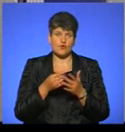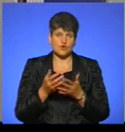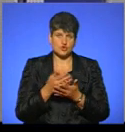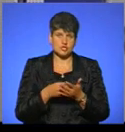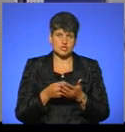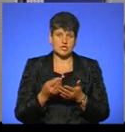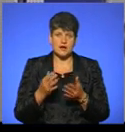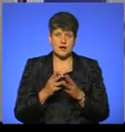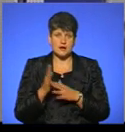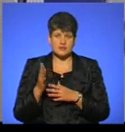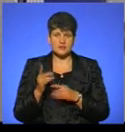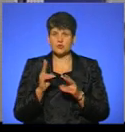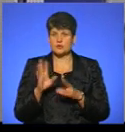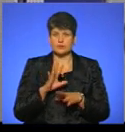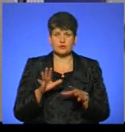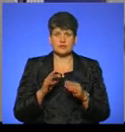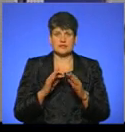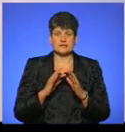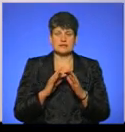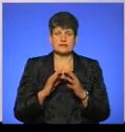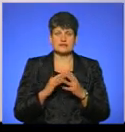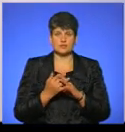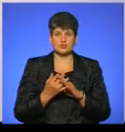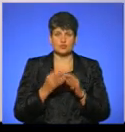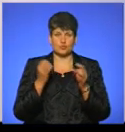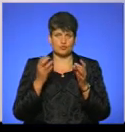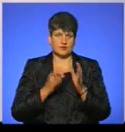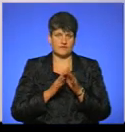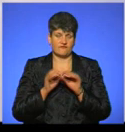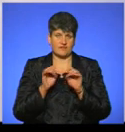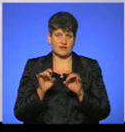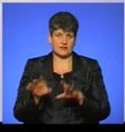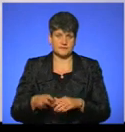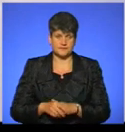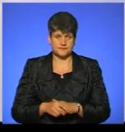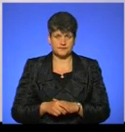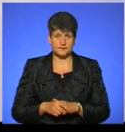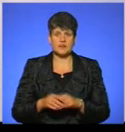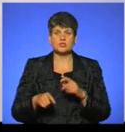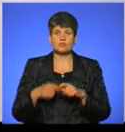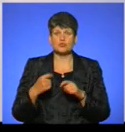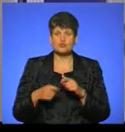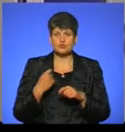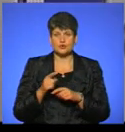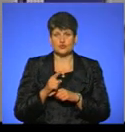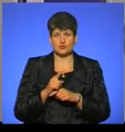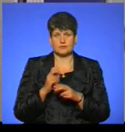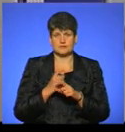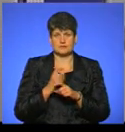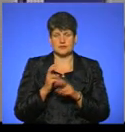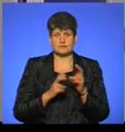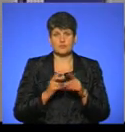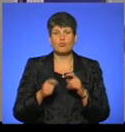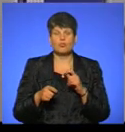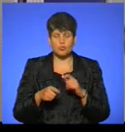ніхто ж не буде на сільгоспкультури вивозити. Так? А чи порушує певні екологічні норми спиртзавод? Однозначно